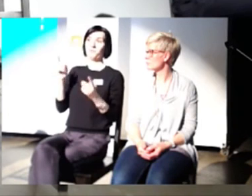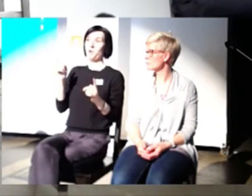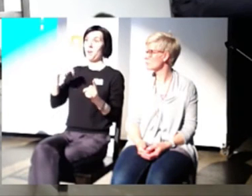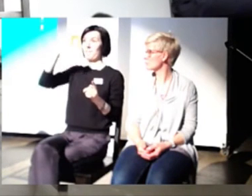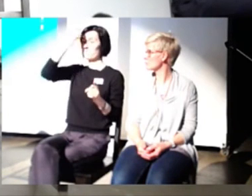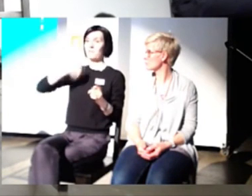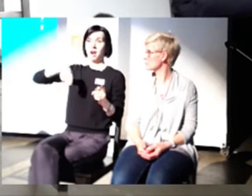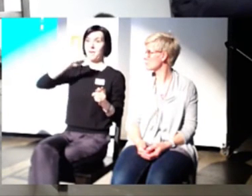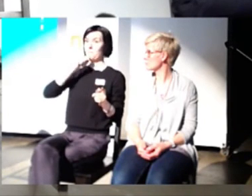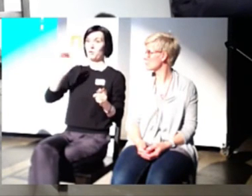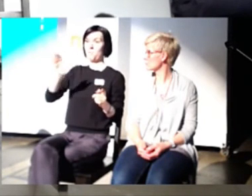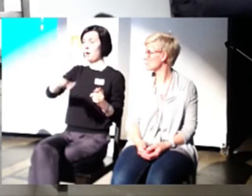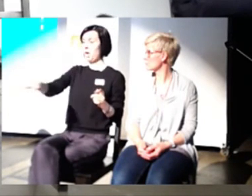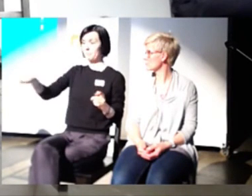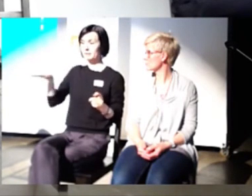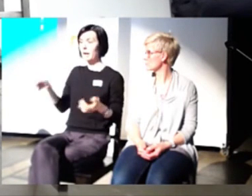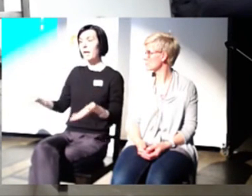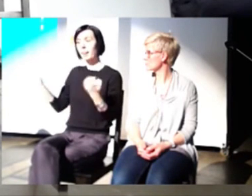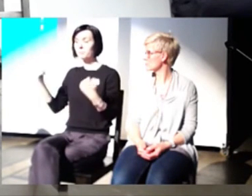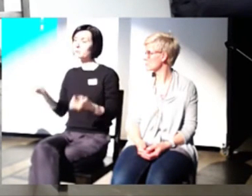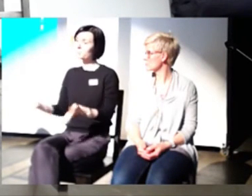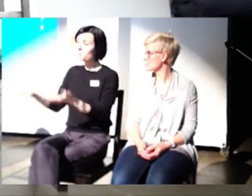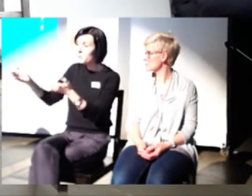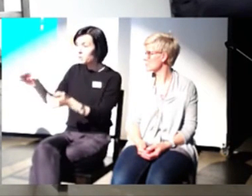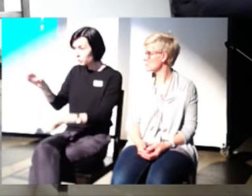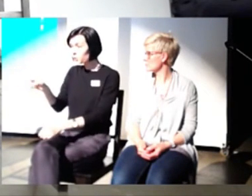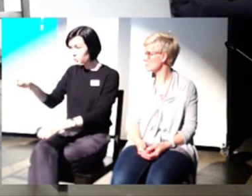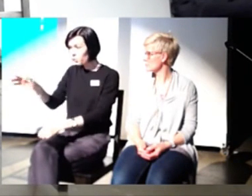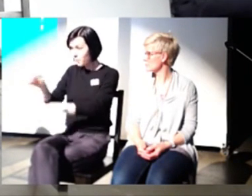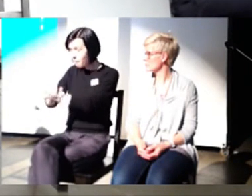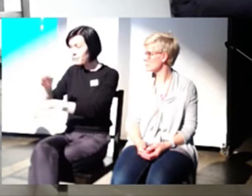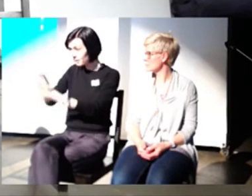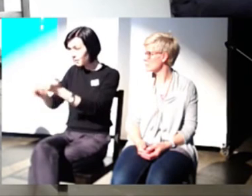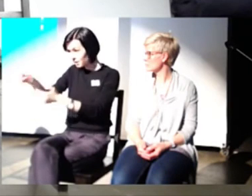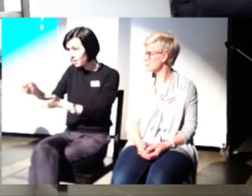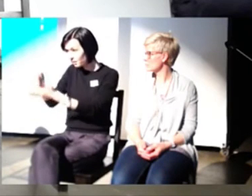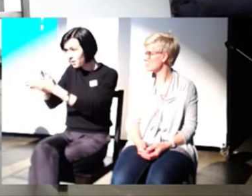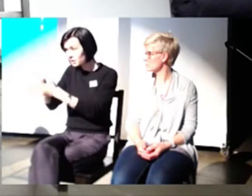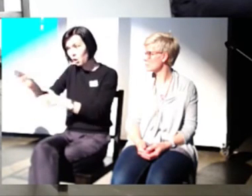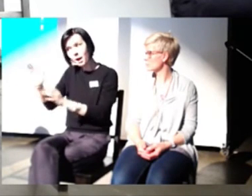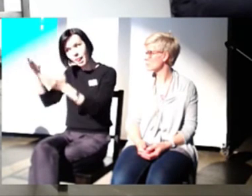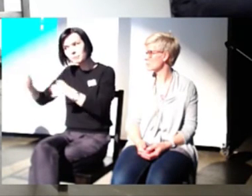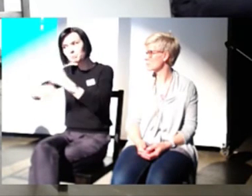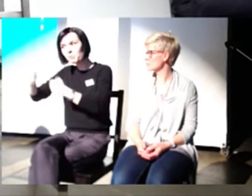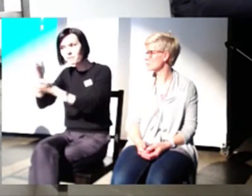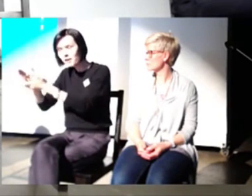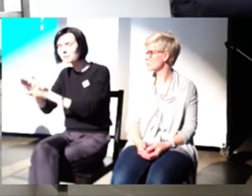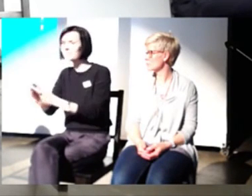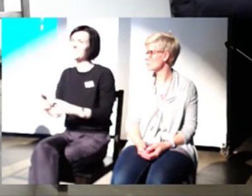kovin herkästi, että yhdy taiteilijaksi, että siinä sä pärjäät elämässä. Ei ehkä, ja sitten jos on vammainen